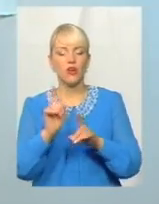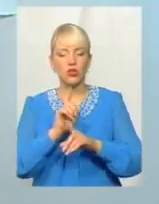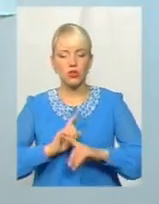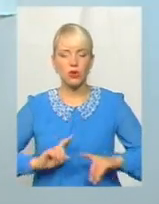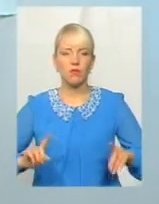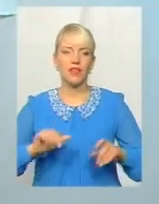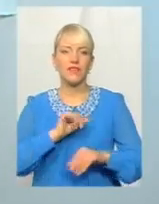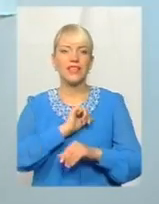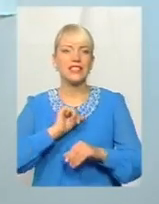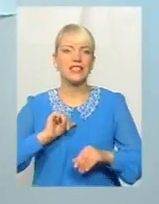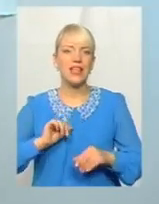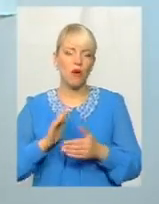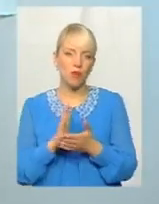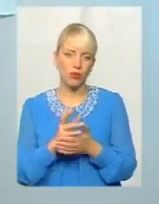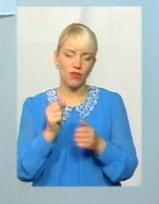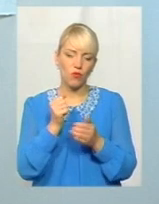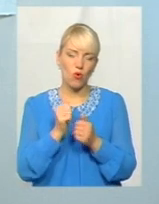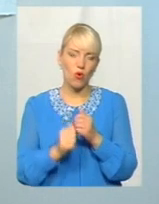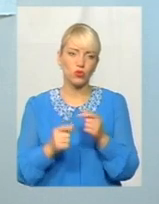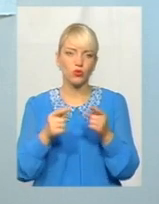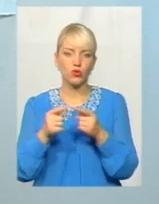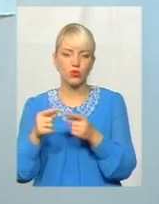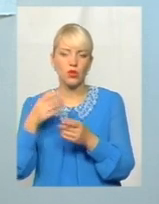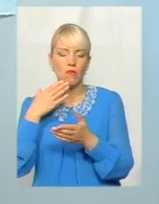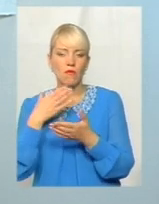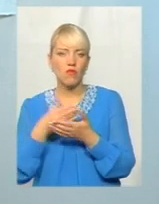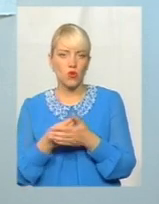кожному куточку свою якусь родзинку, яка